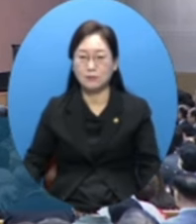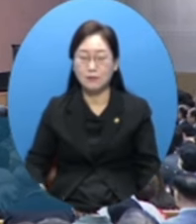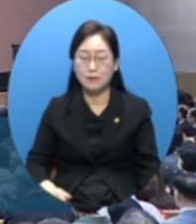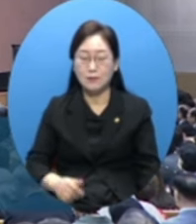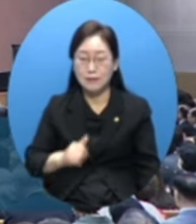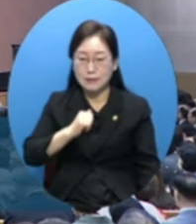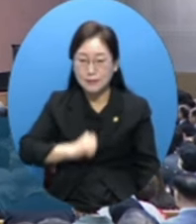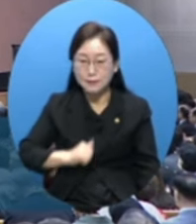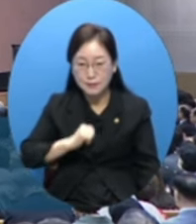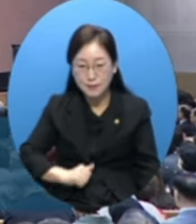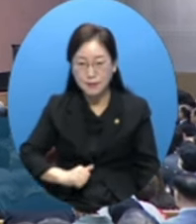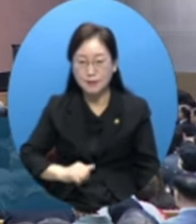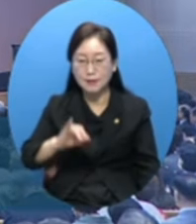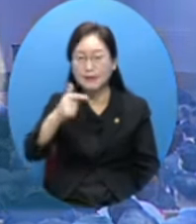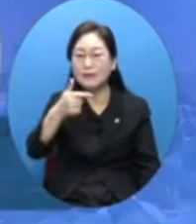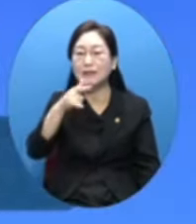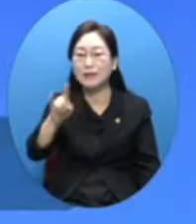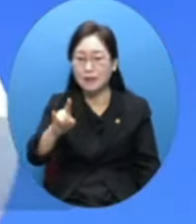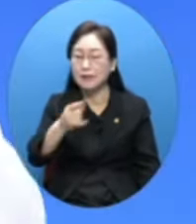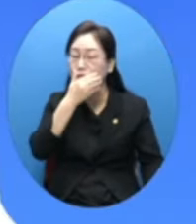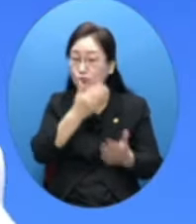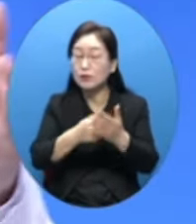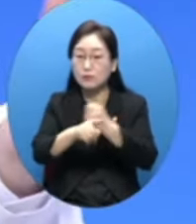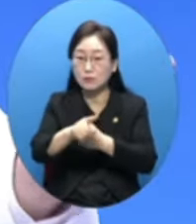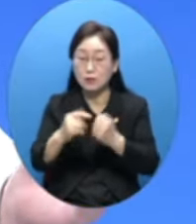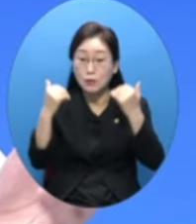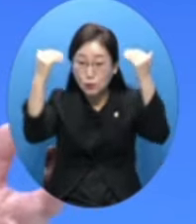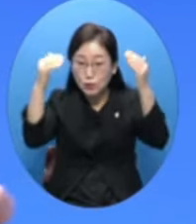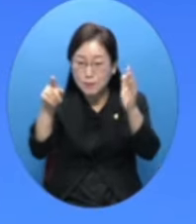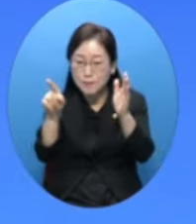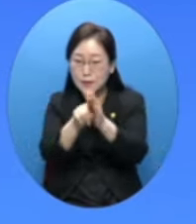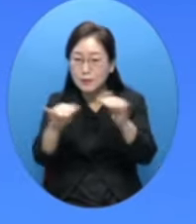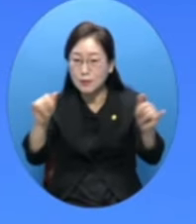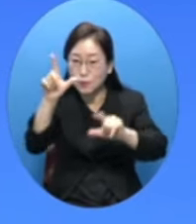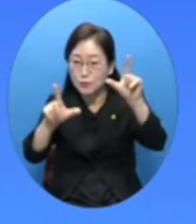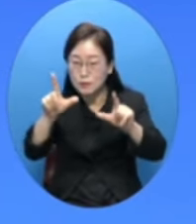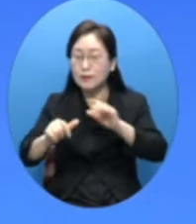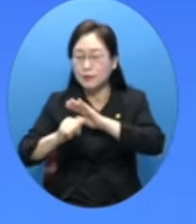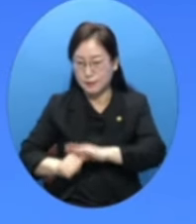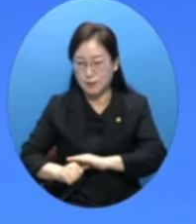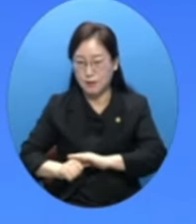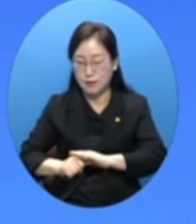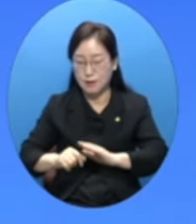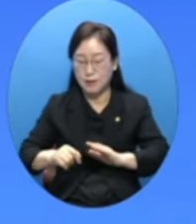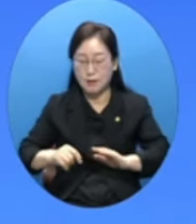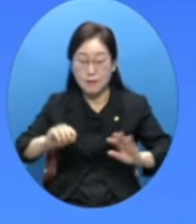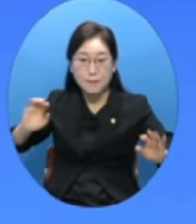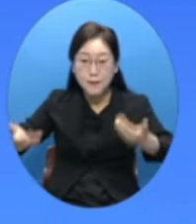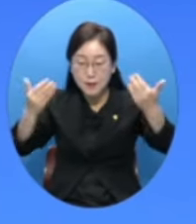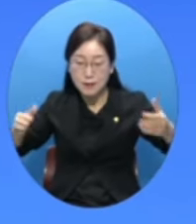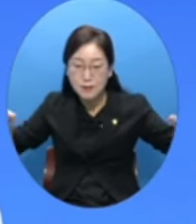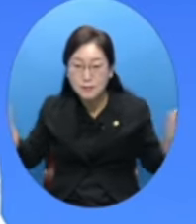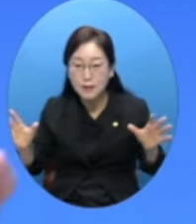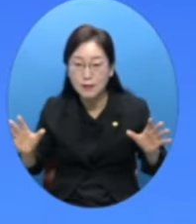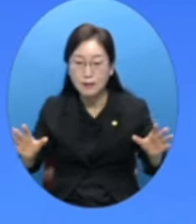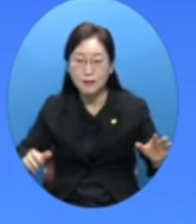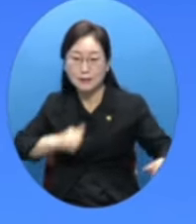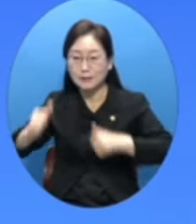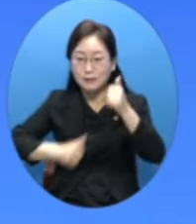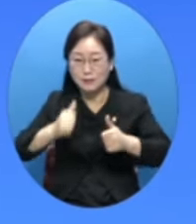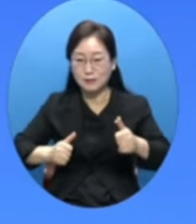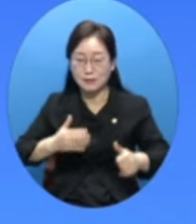인내가 중요한 것입니다. 성숙한 그리스도인의 모습은 인내로 나타나는 것입니다. 함부로 성질을 내고 내 감정을 다